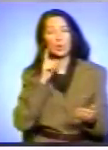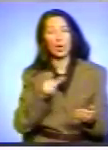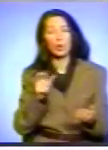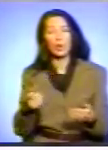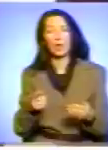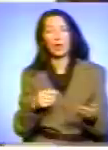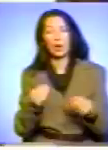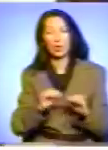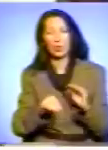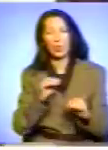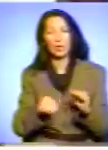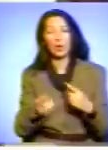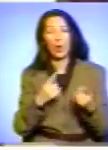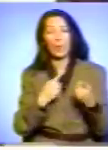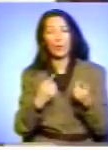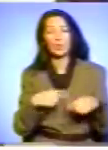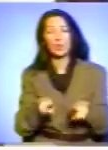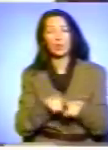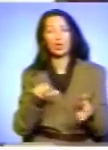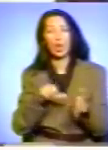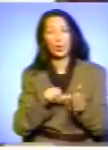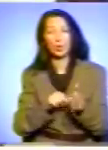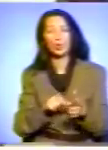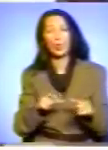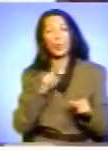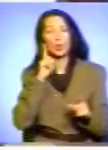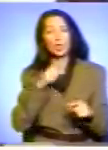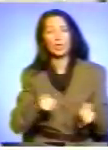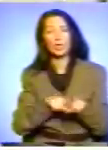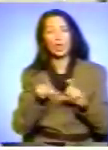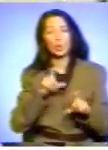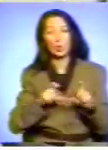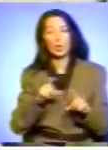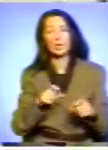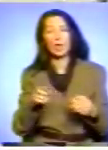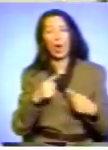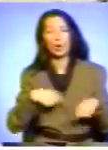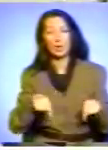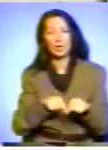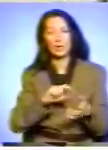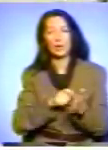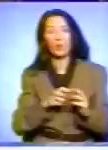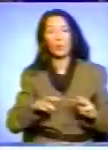обговорюватимуться безпосередньо за участю молодіжних та студентських організацій. Саме тому в Кабміні створили молодіжну раду.